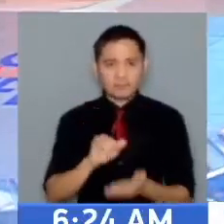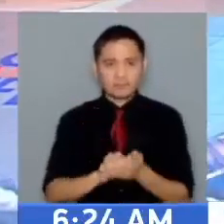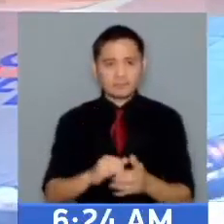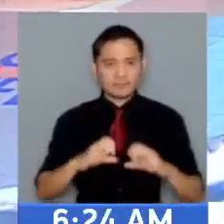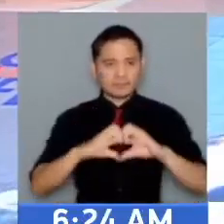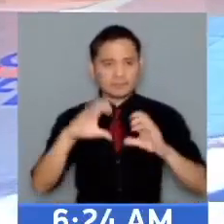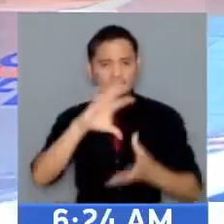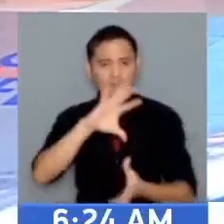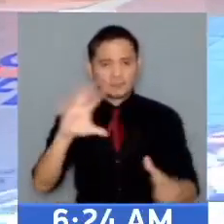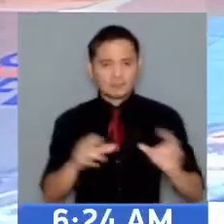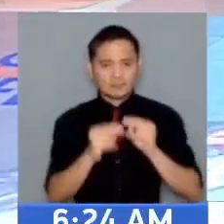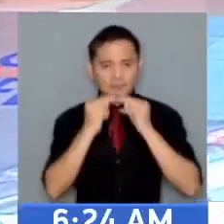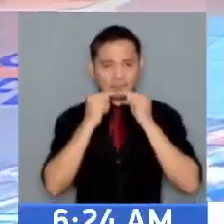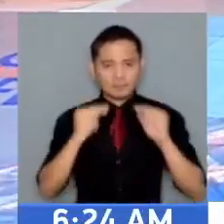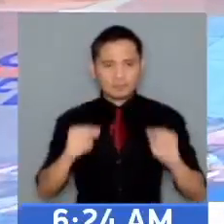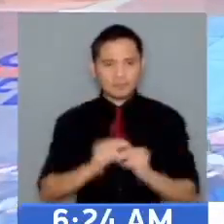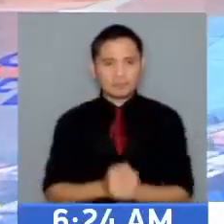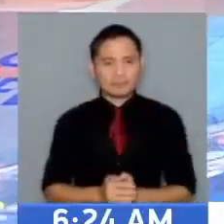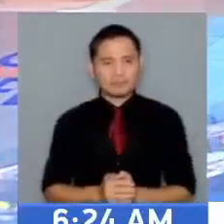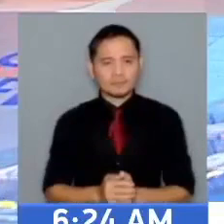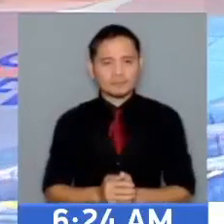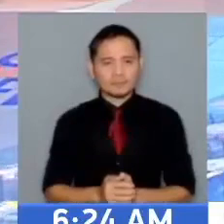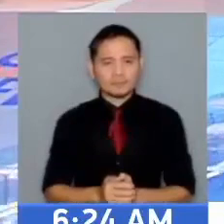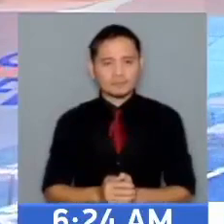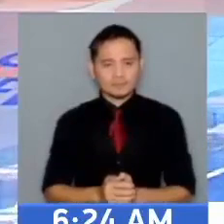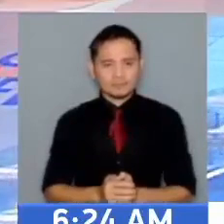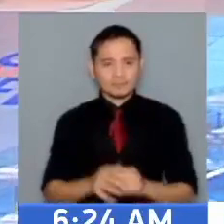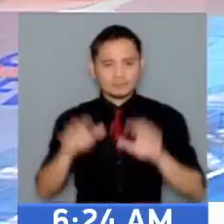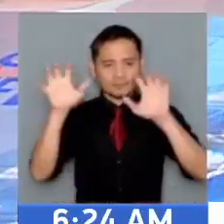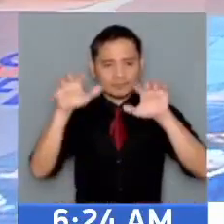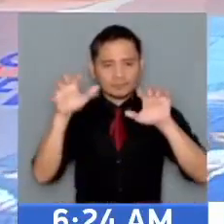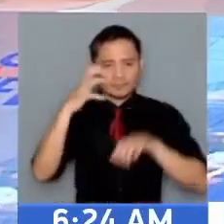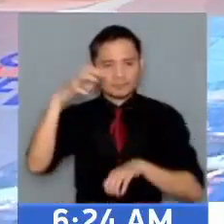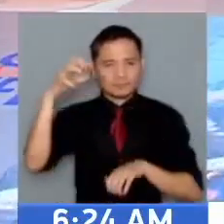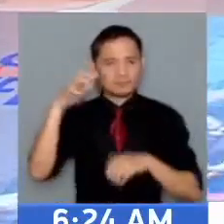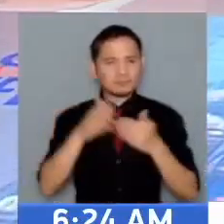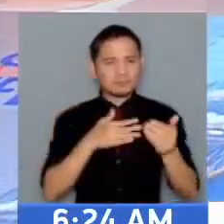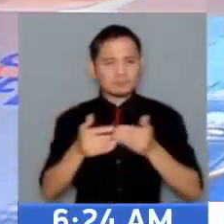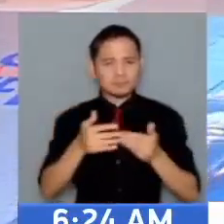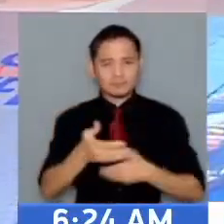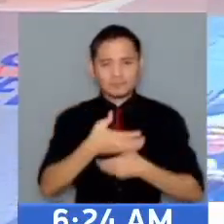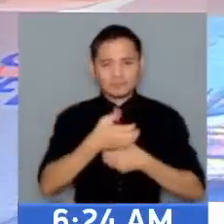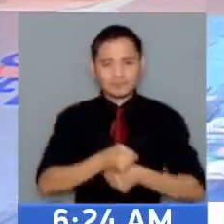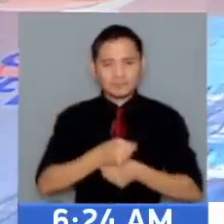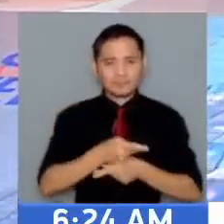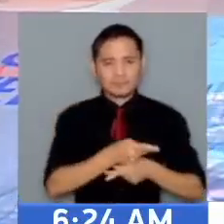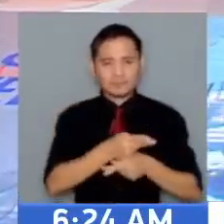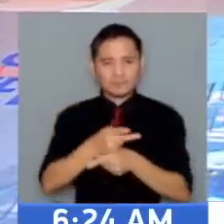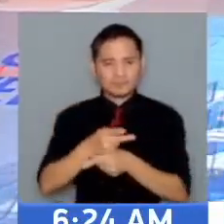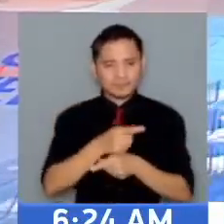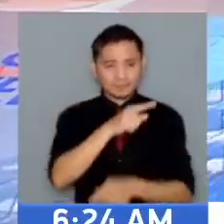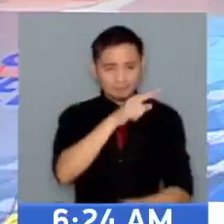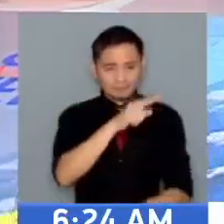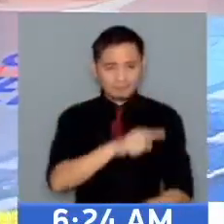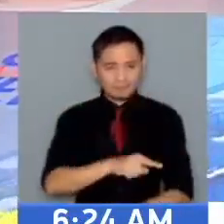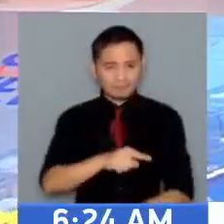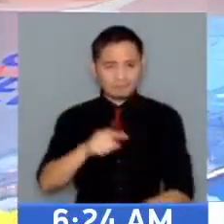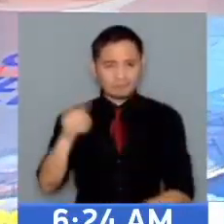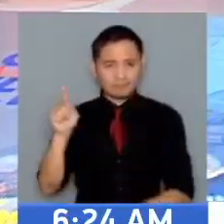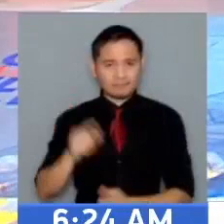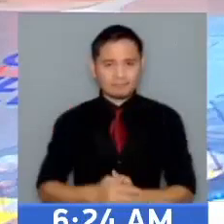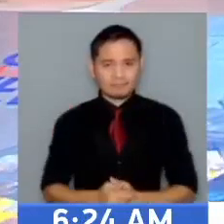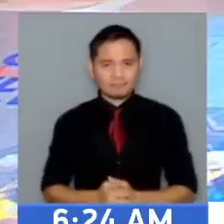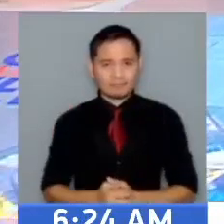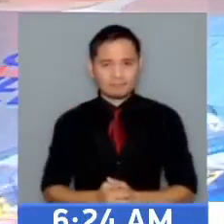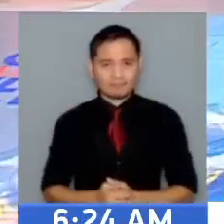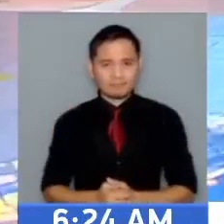News Weather Center. Maasahan, ano man ang panahon, know the weather before you go para mark safe